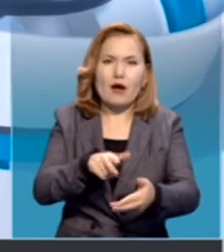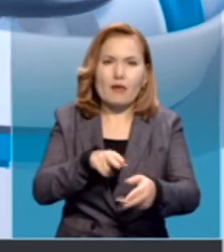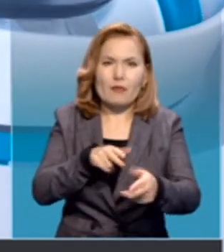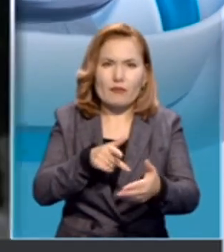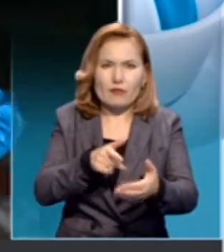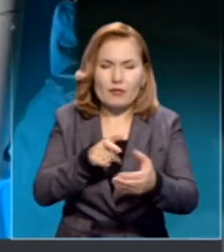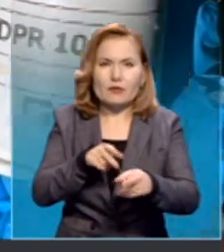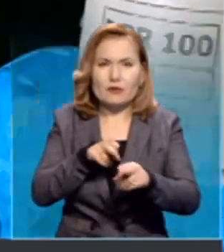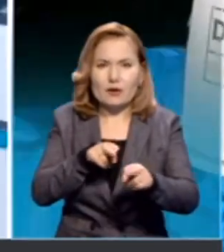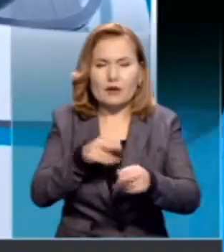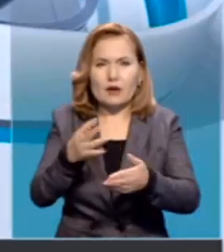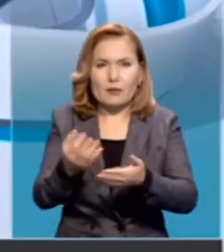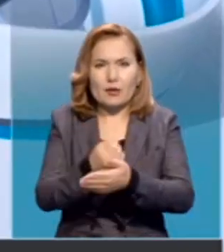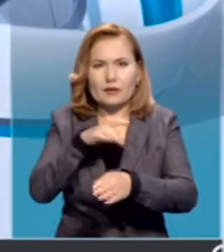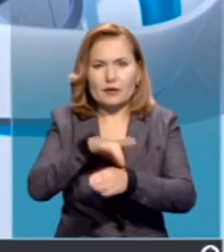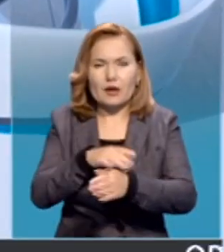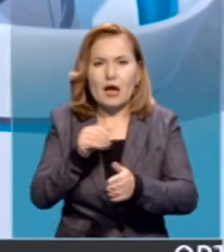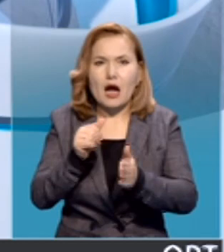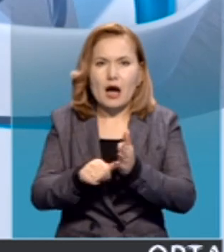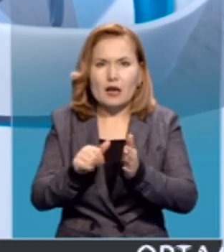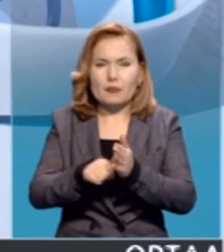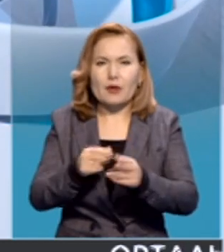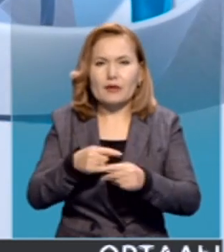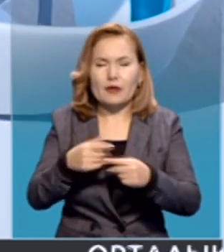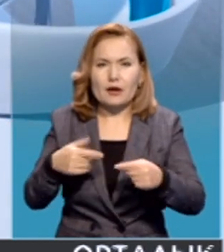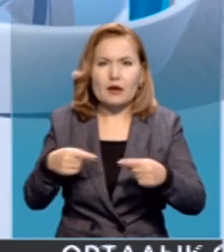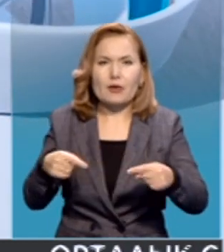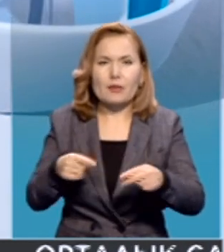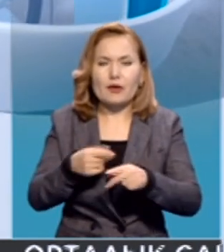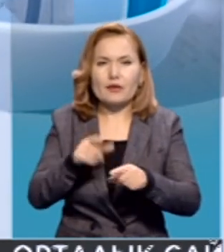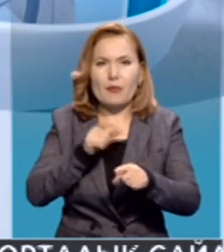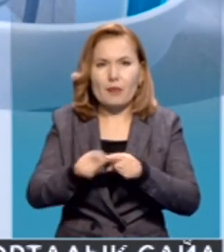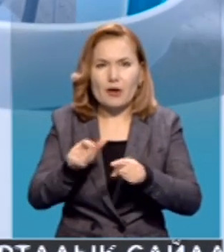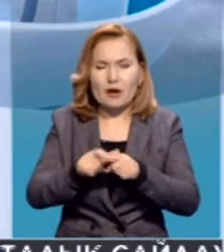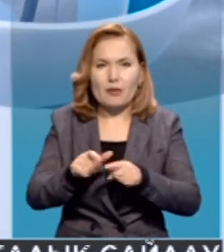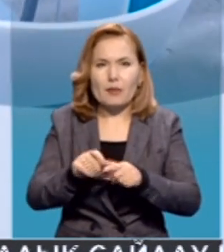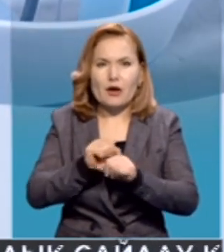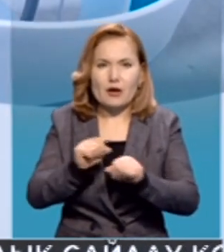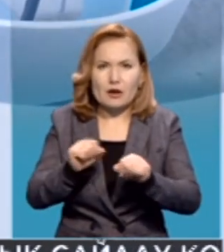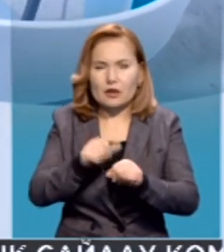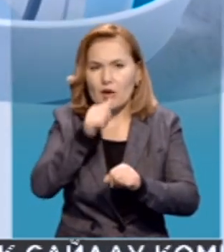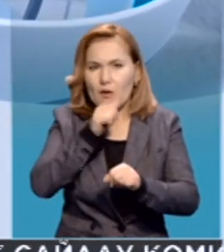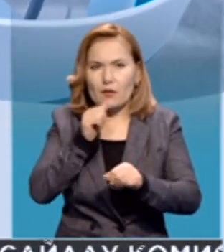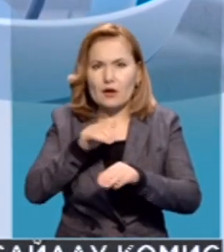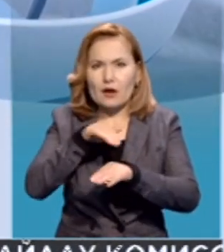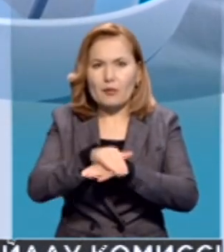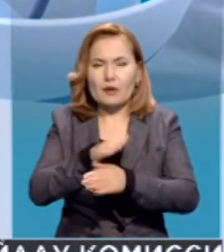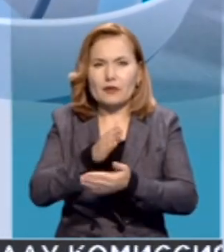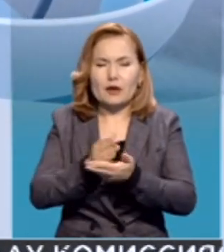мылтығын тәркіледі. Оның қасында 60-тан аса түрлі қарудың патроны мен гранаталары жасырылған.